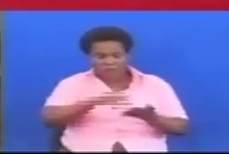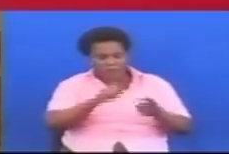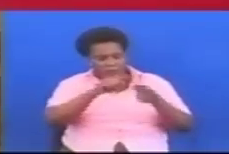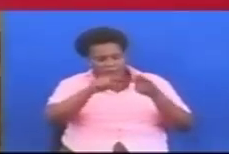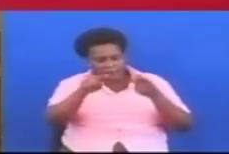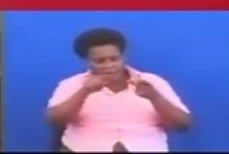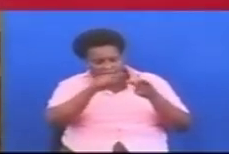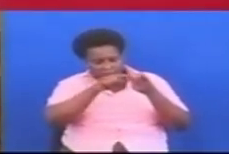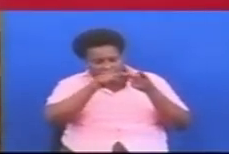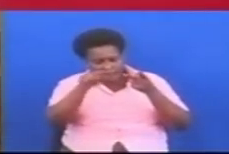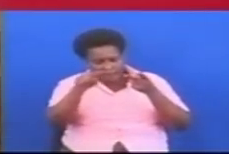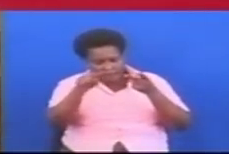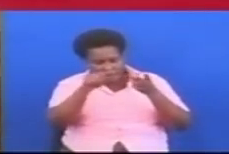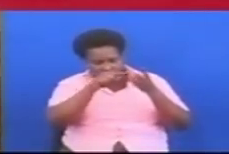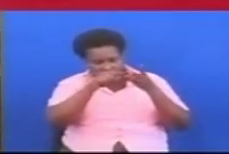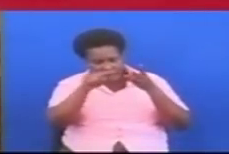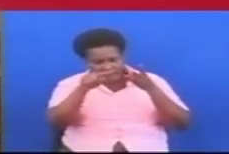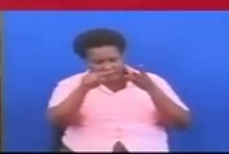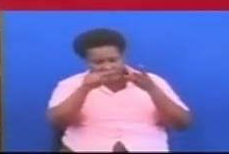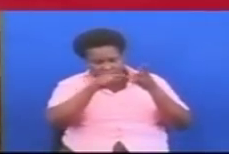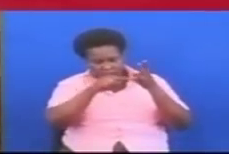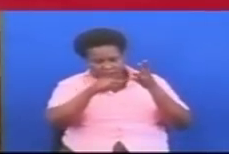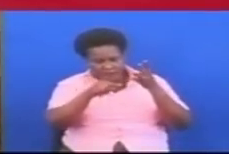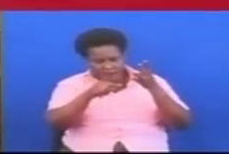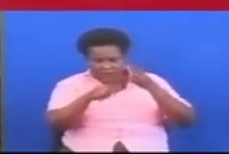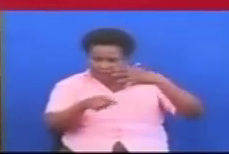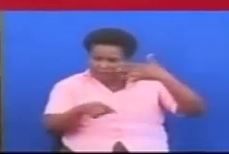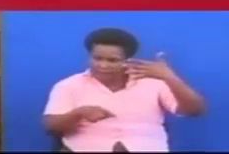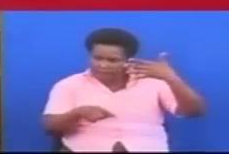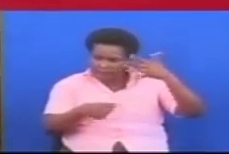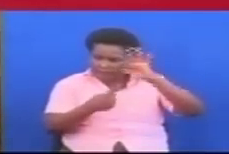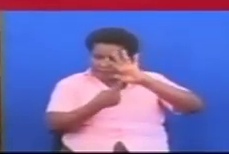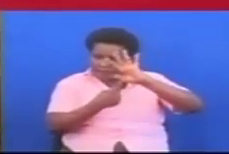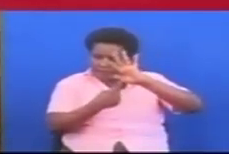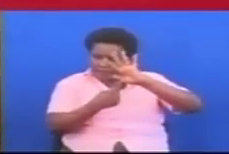Wanging'ombe, Makambako, Kayanga, Songea,